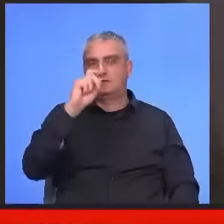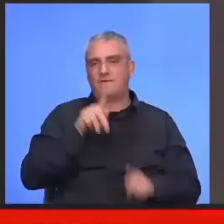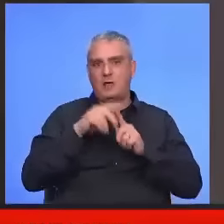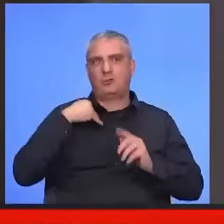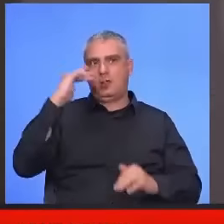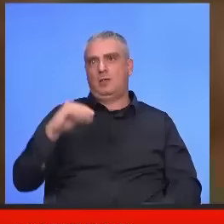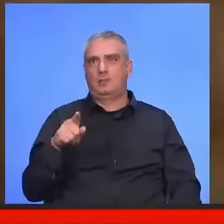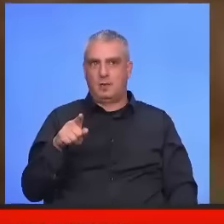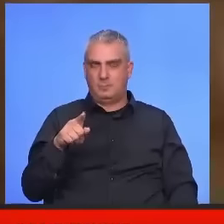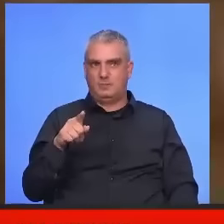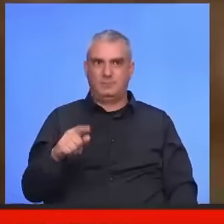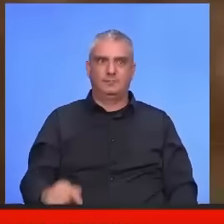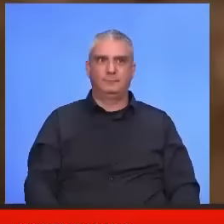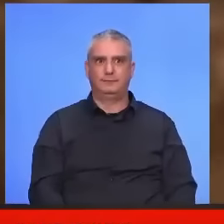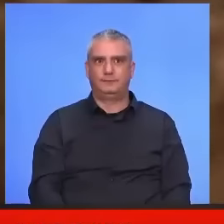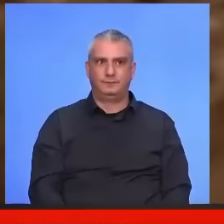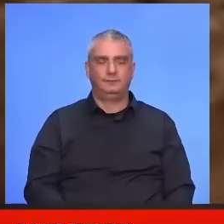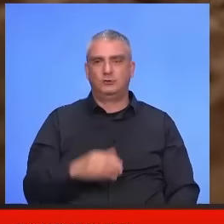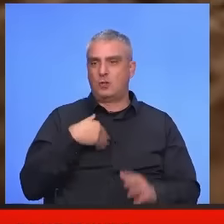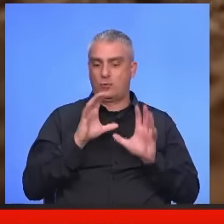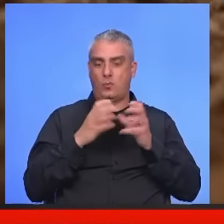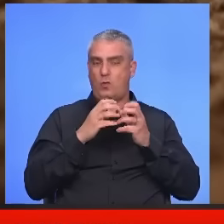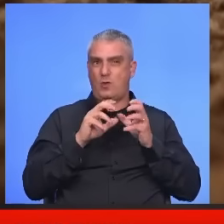קטן. יש לנו בממד